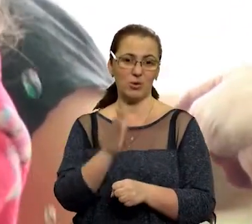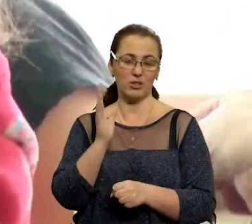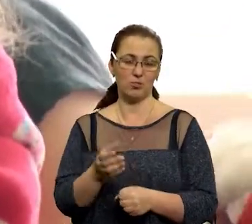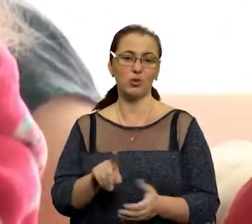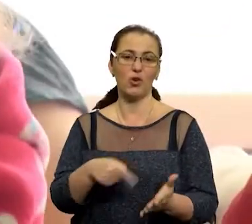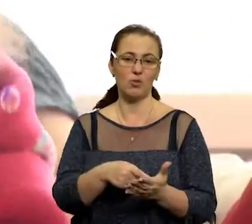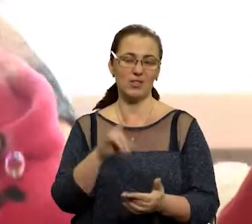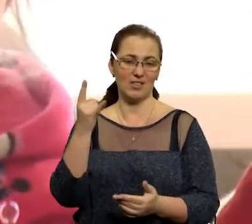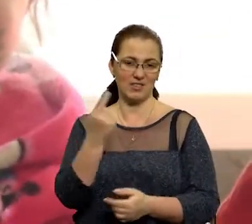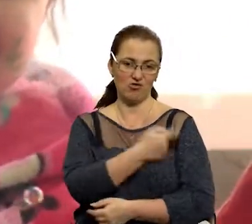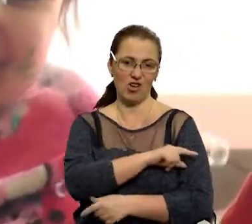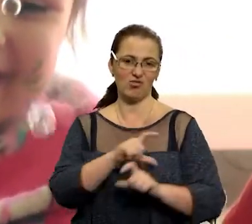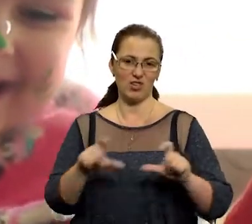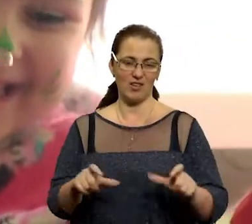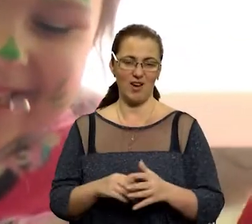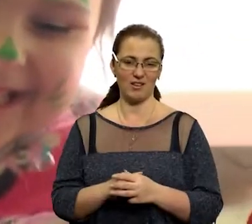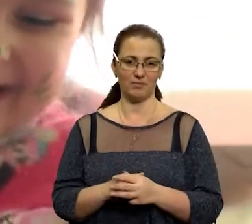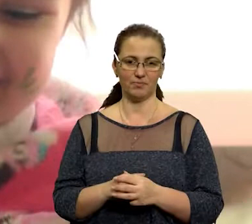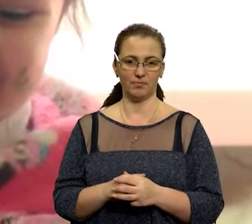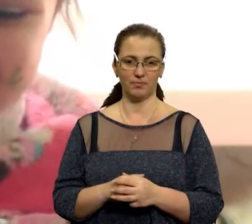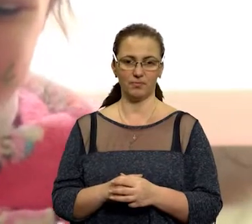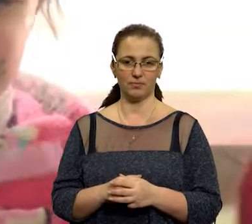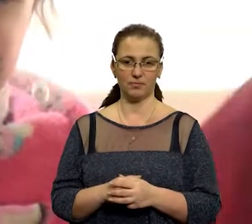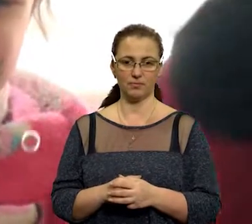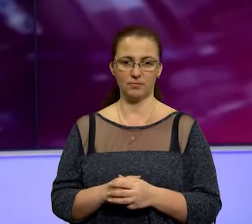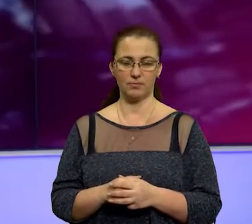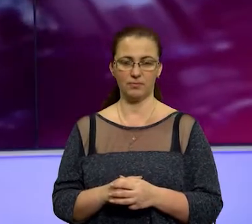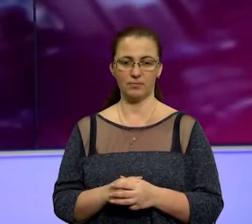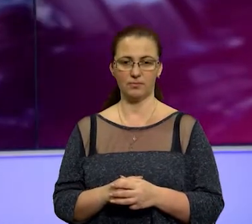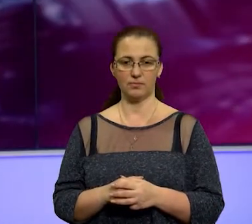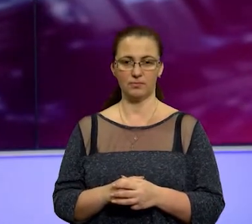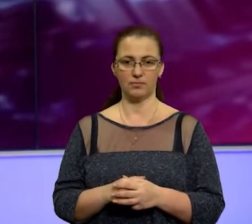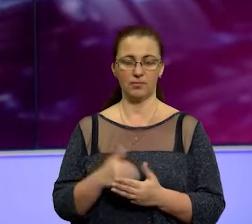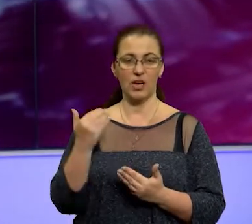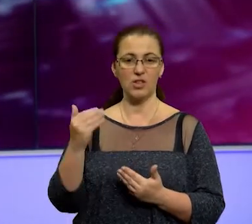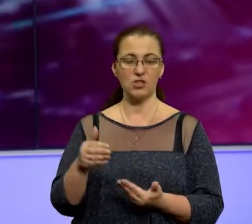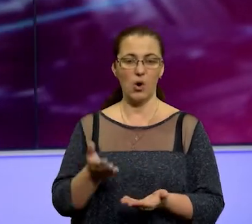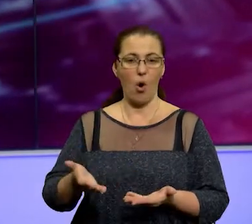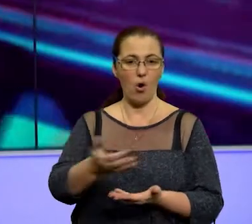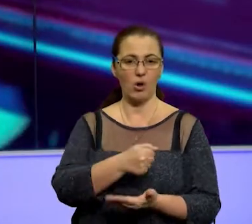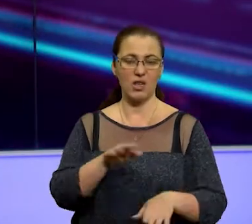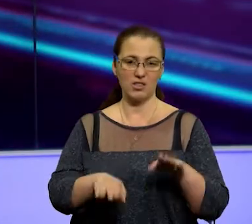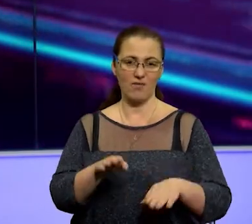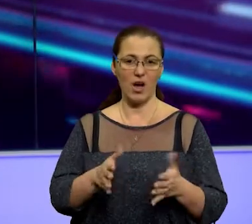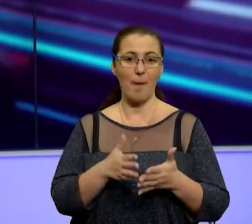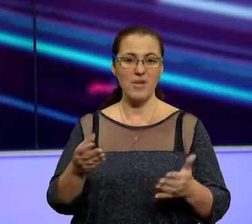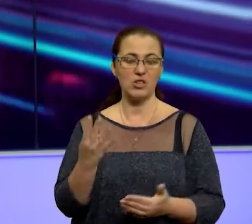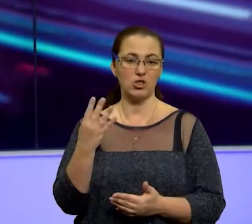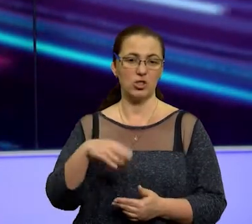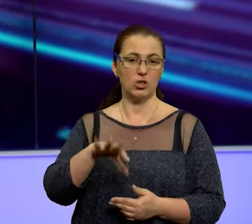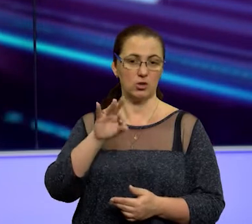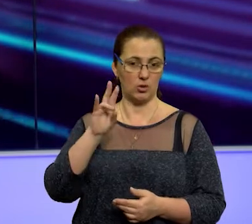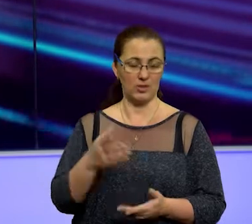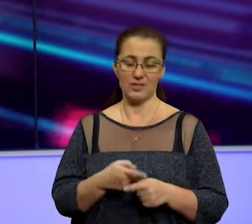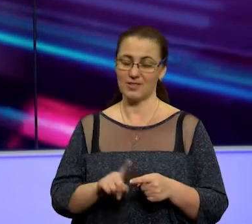міській дитячій лікарні. Христина Величанська, Антон Лакіза, програма «Очі». Його колекція важить понад 4 тонни. Це не